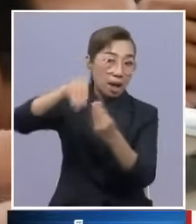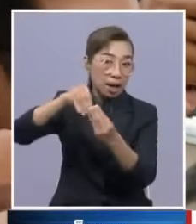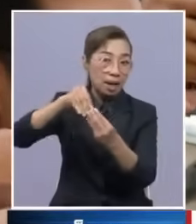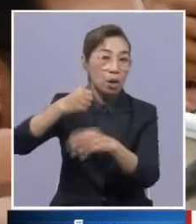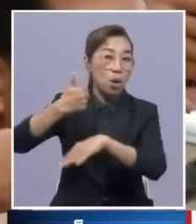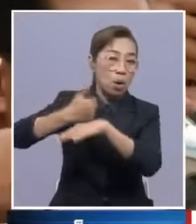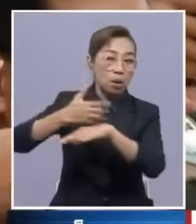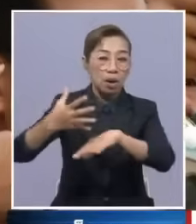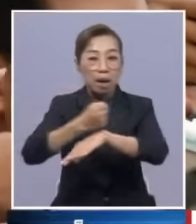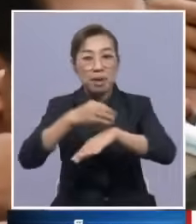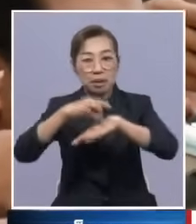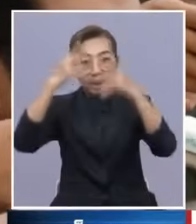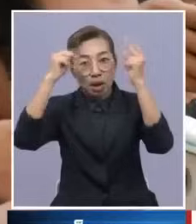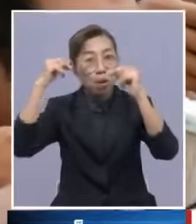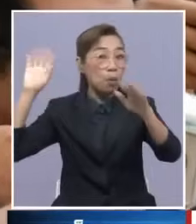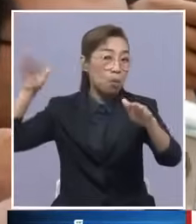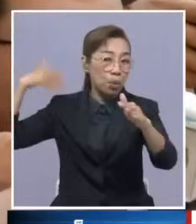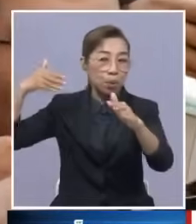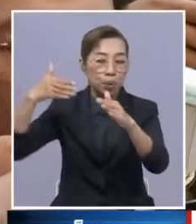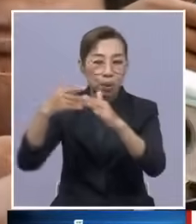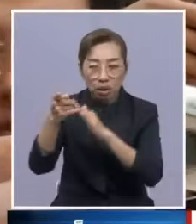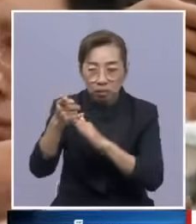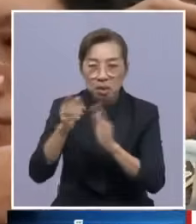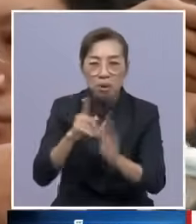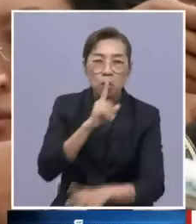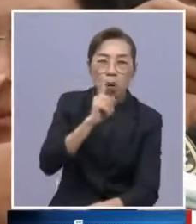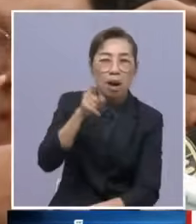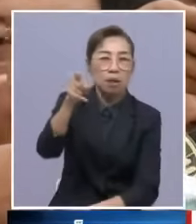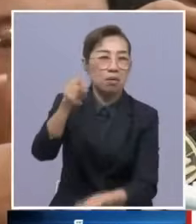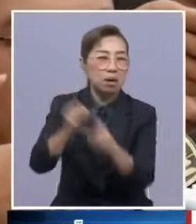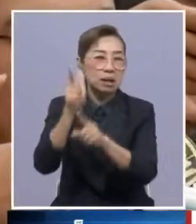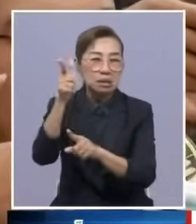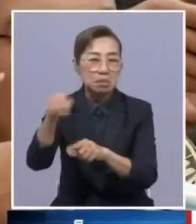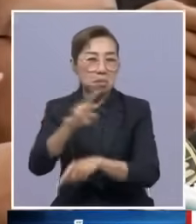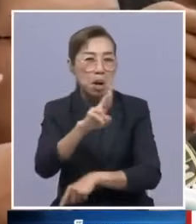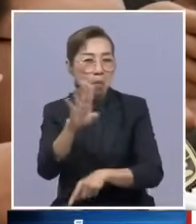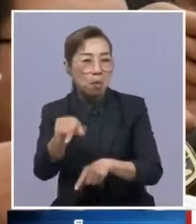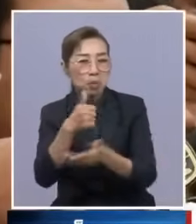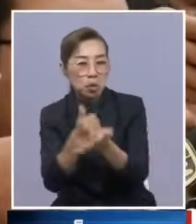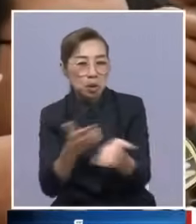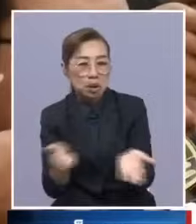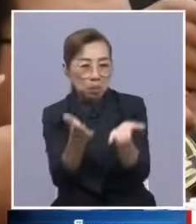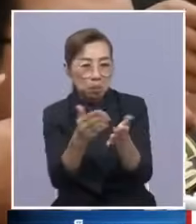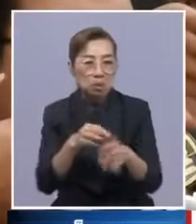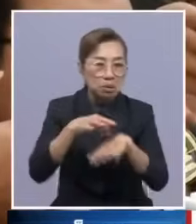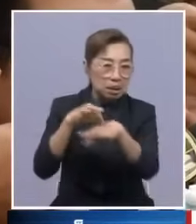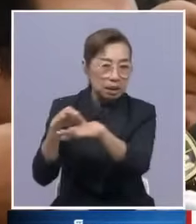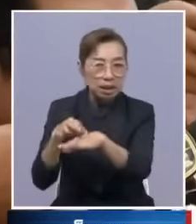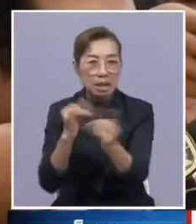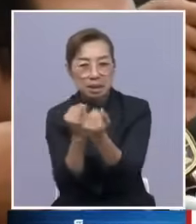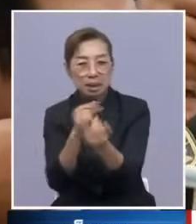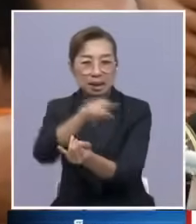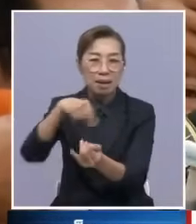เร็จทางการเมืองในตำแหน่งนายกก็เต็มไปด้วยข้อครหาที่เกี่ยวพันกับระบบอุปถัมภ์หนักหนาเพียงไหนแต่ก้าวไ